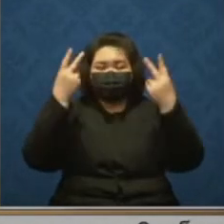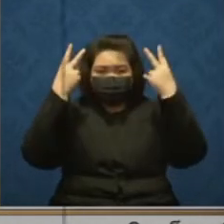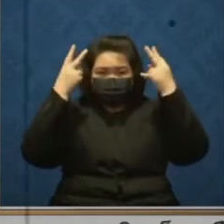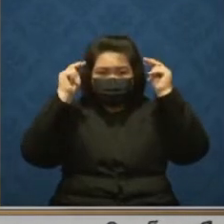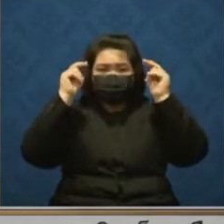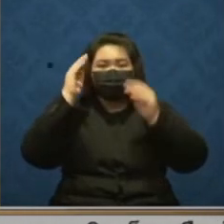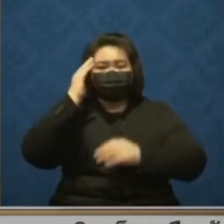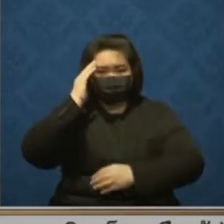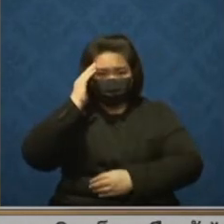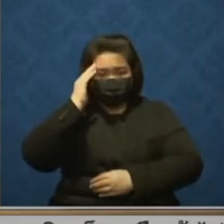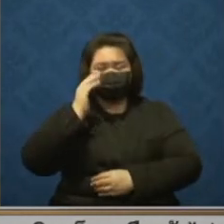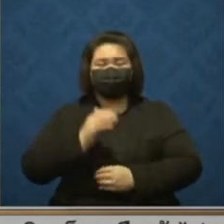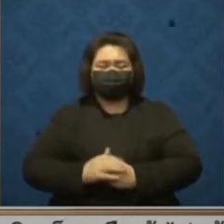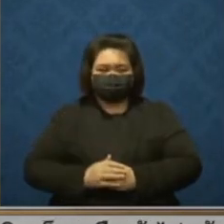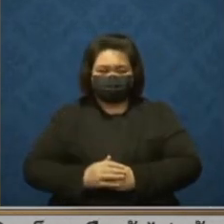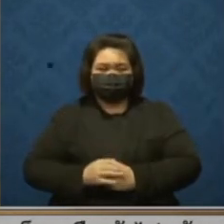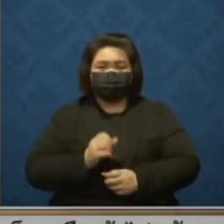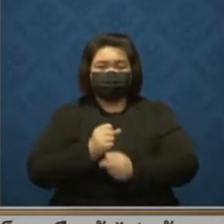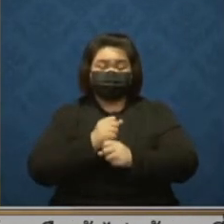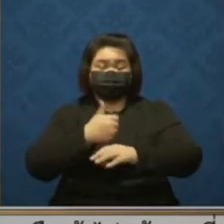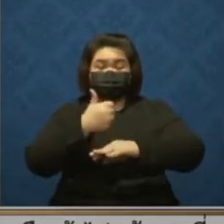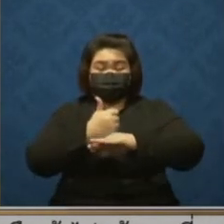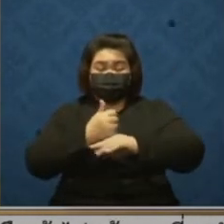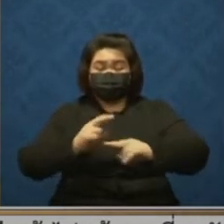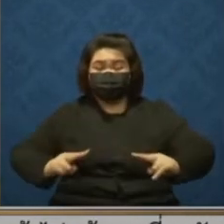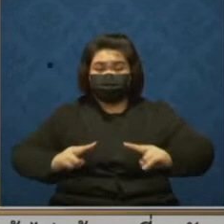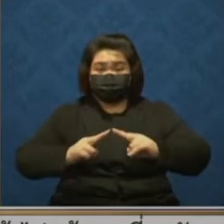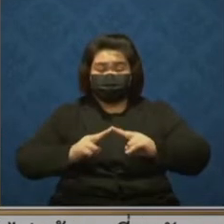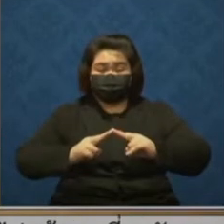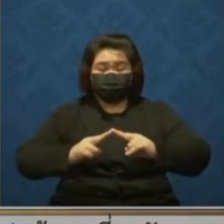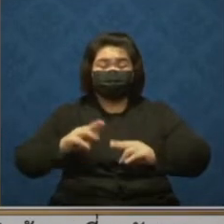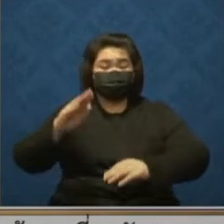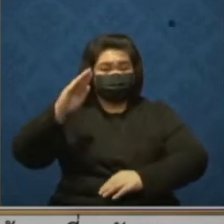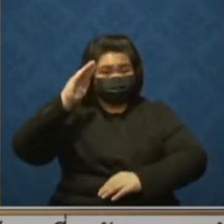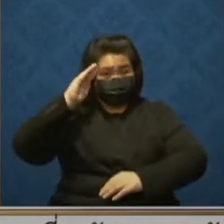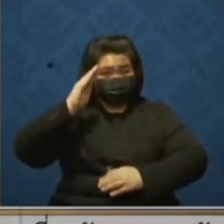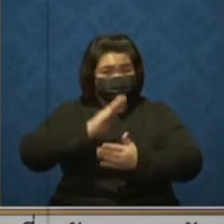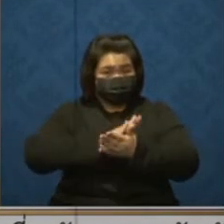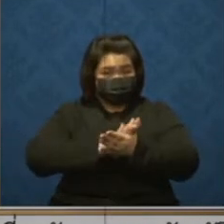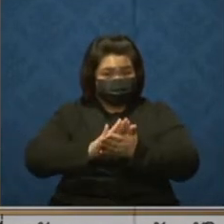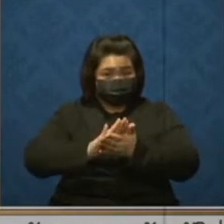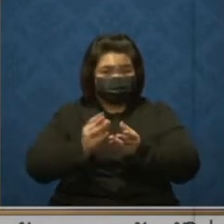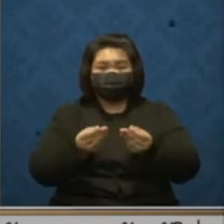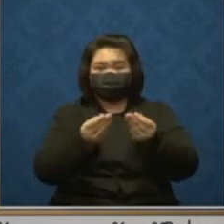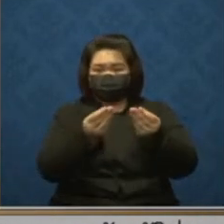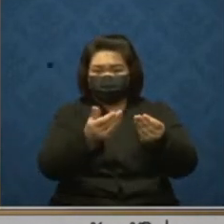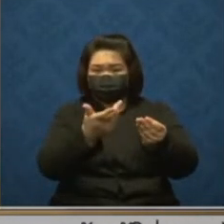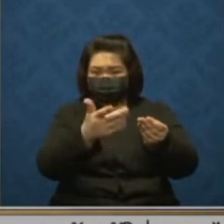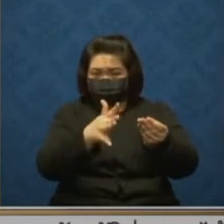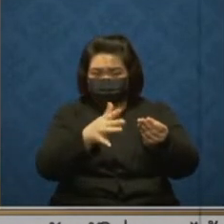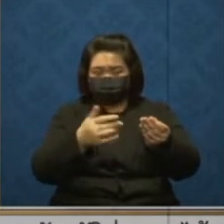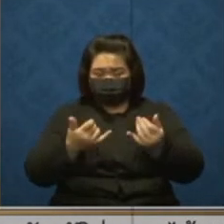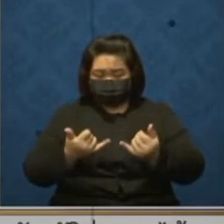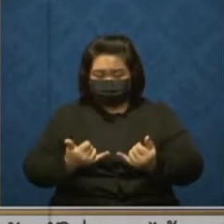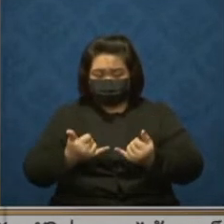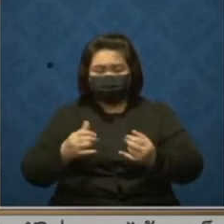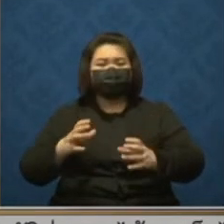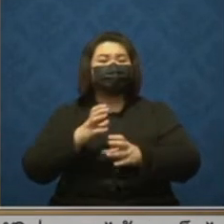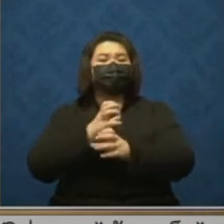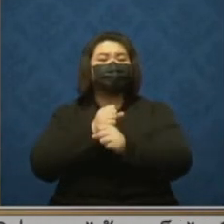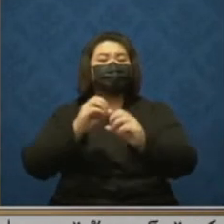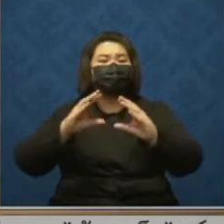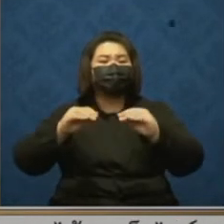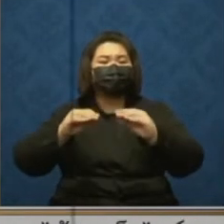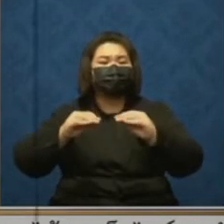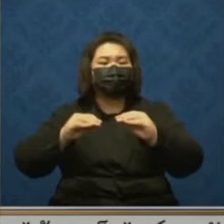รัฐมนตรีว่าการกระทรวงกลาโหมแล้วณสำนักงานขอแจ้งมติของที่ประชุมดังนี้